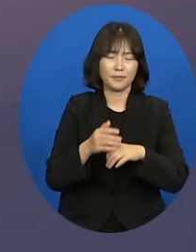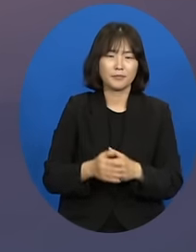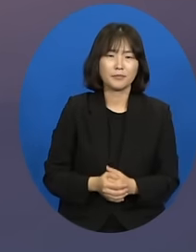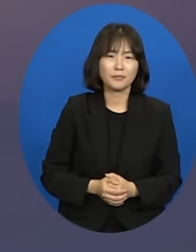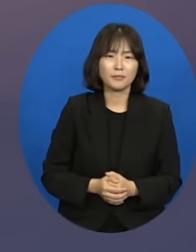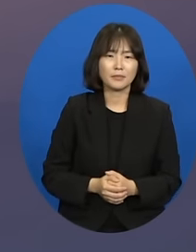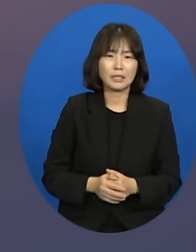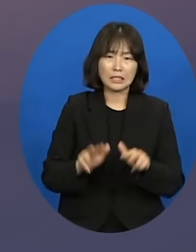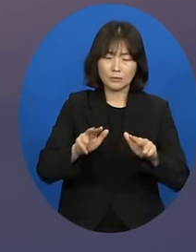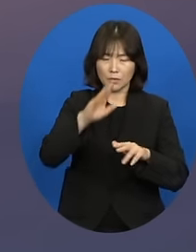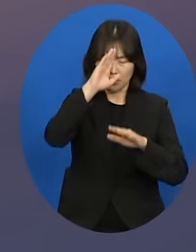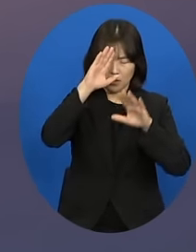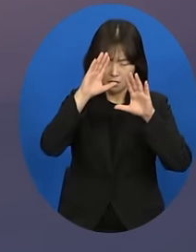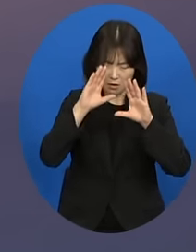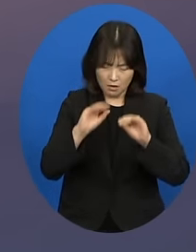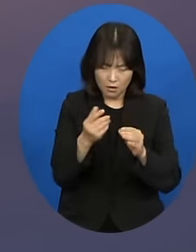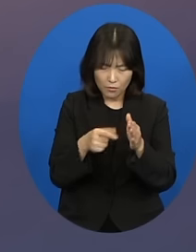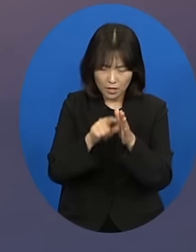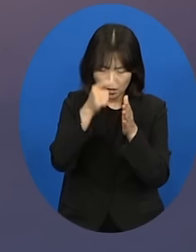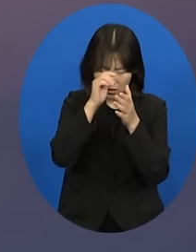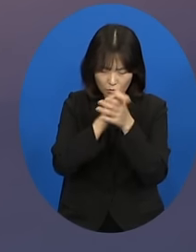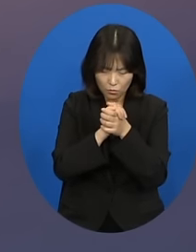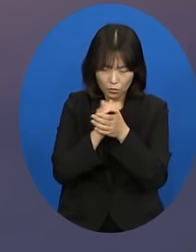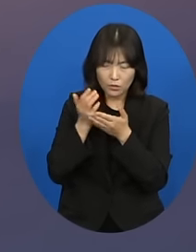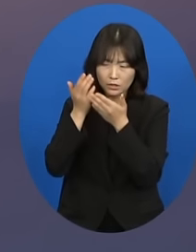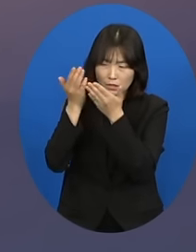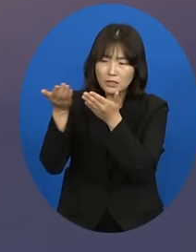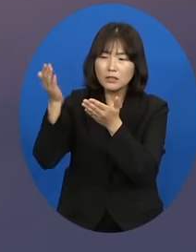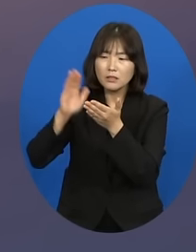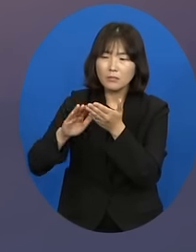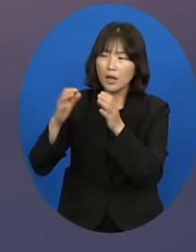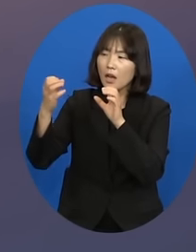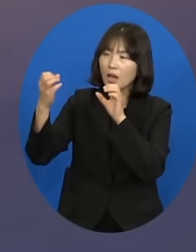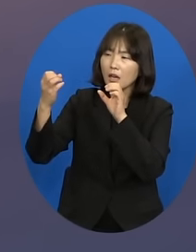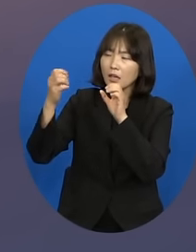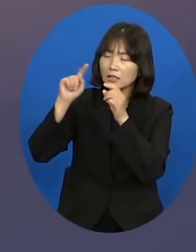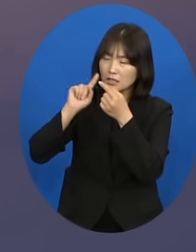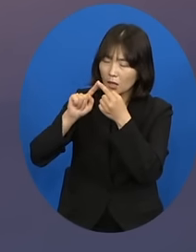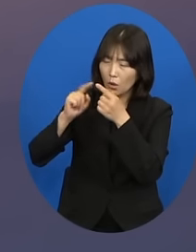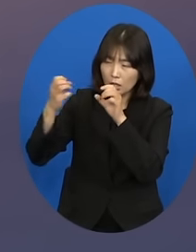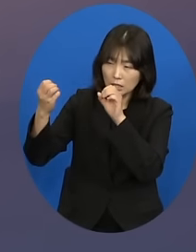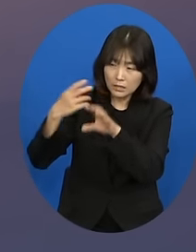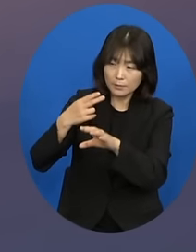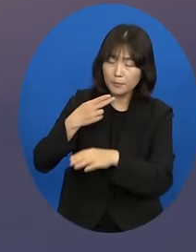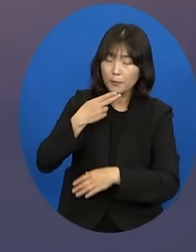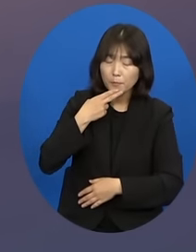지금도 병낫길 위해 기도하고 있지만 그리 아니하실지라도 진짜